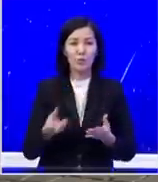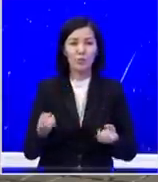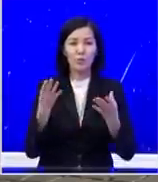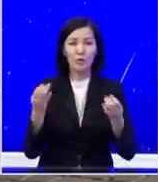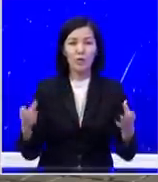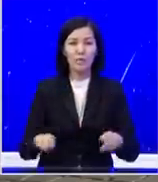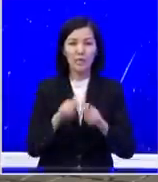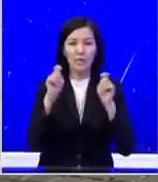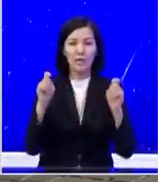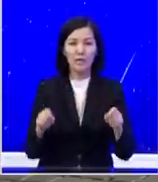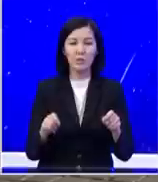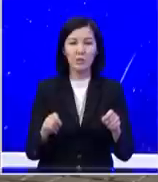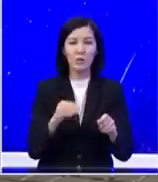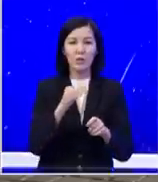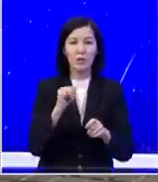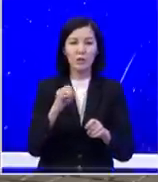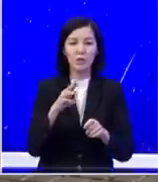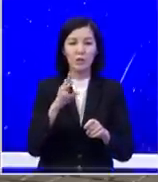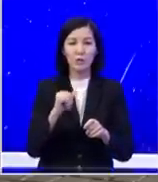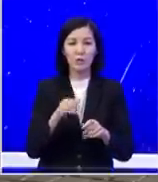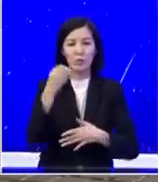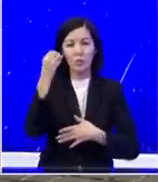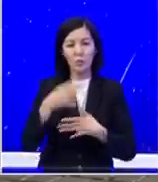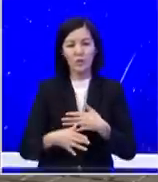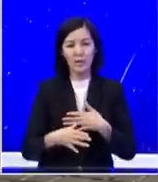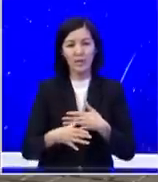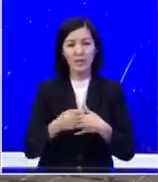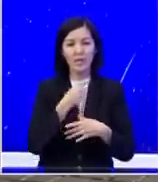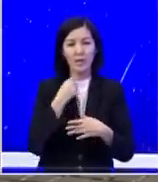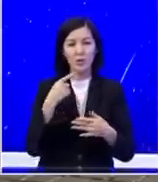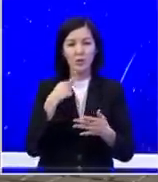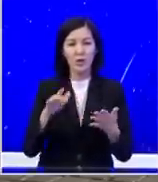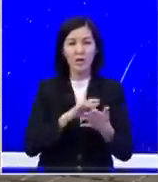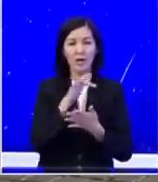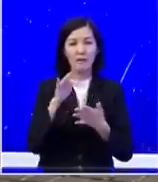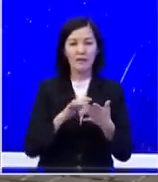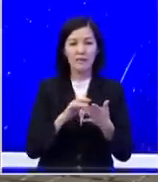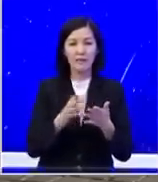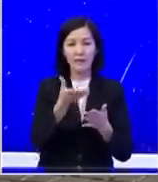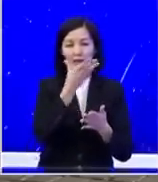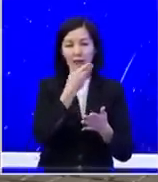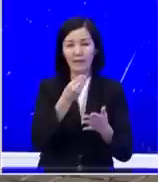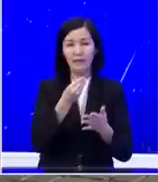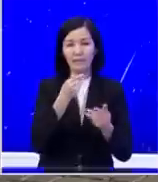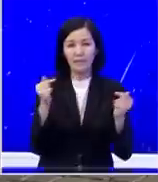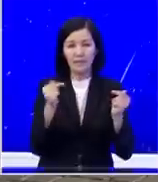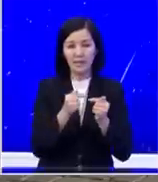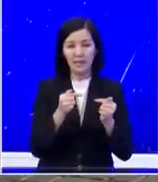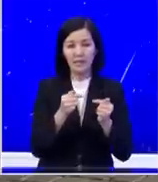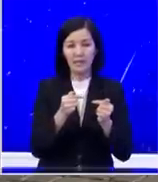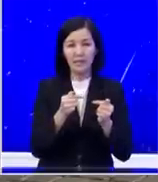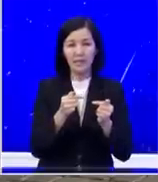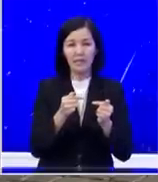қосу маусымына орай жер жаннаты Жетісудың орталығы Талдықорған шаһарының көркіне сән беріп, ажарын әрлендіре